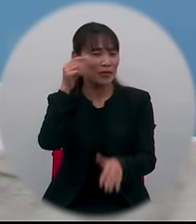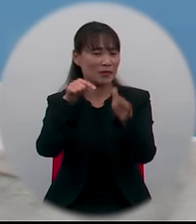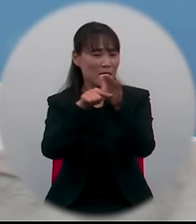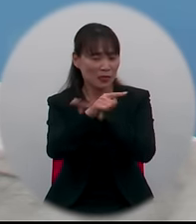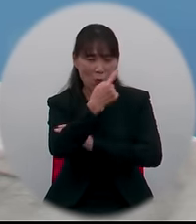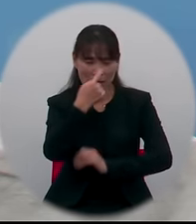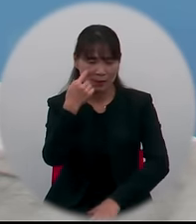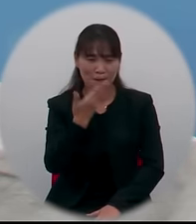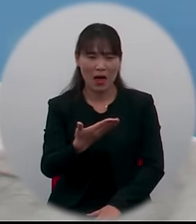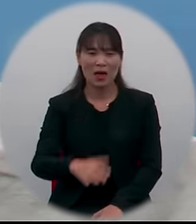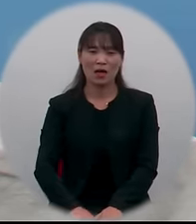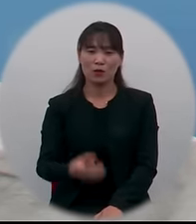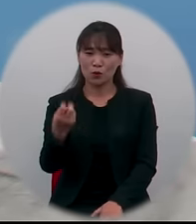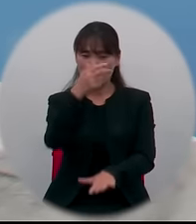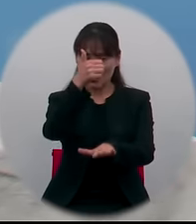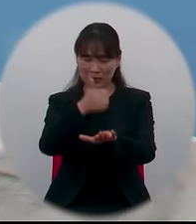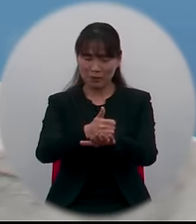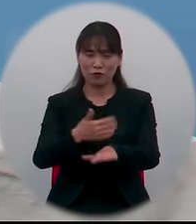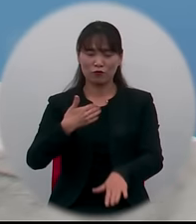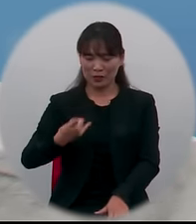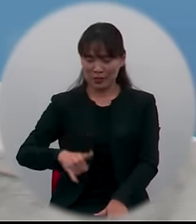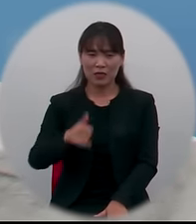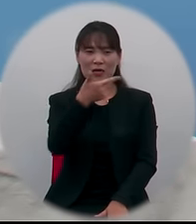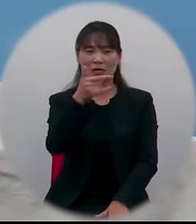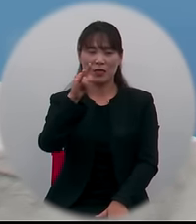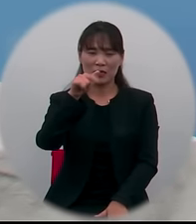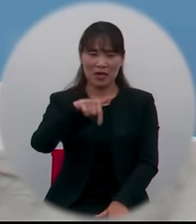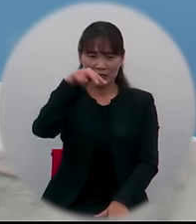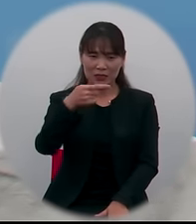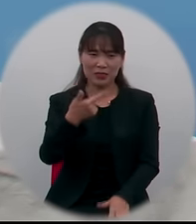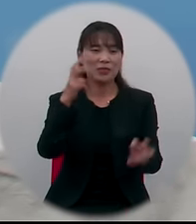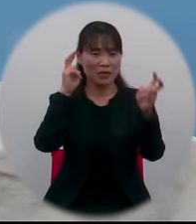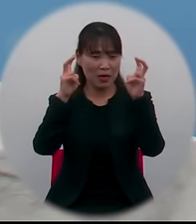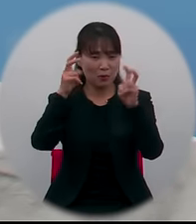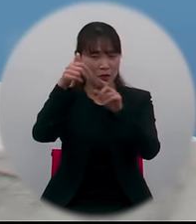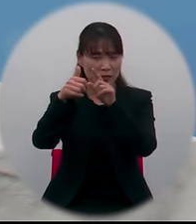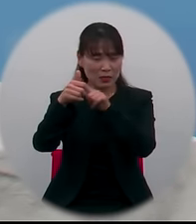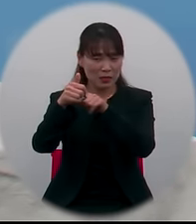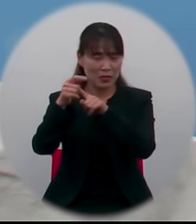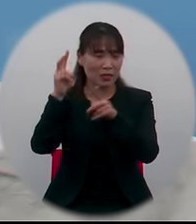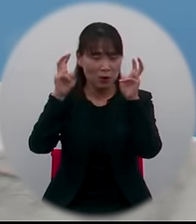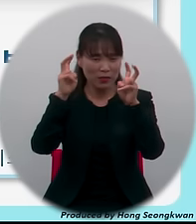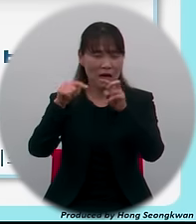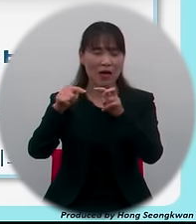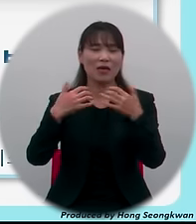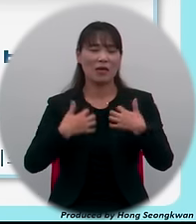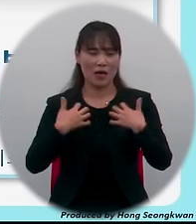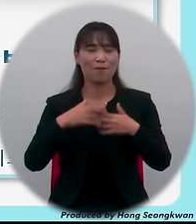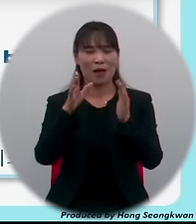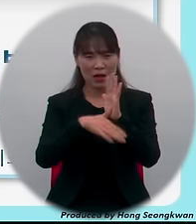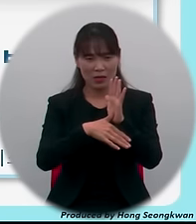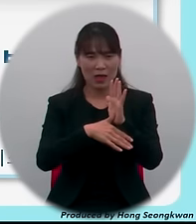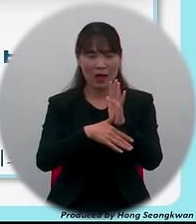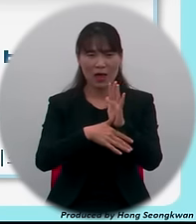홈페이지에서 확인할 수 있는 경우 그다음에 마지막으로 우리 아이들이 넥슨이랑 게임사에 게임을 할 경우 등등으로 어떻게 등급을